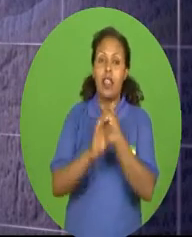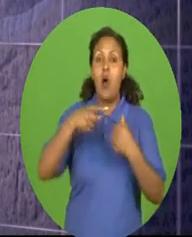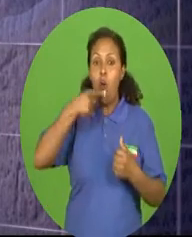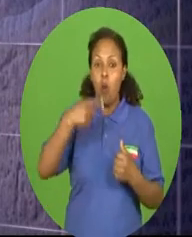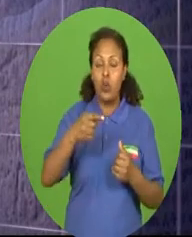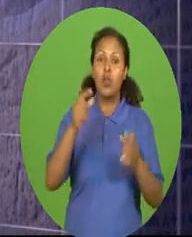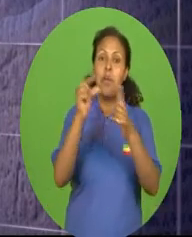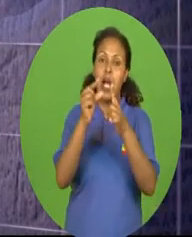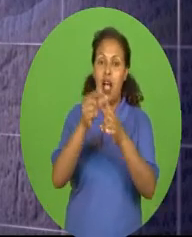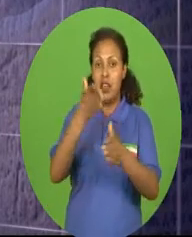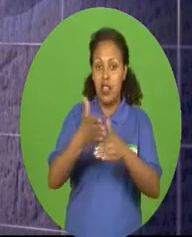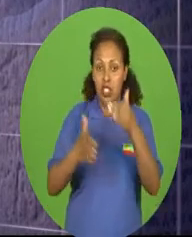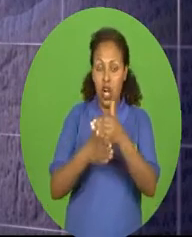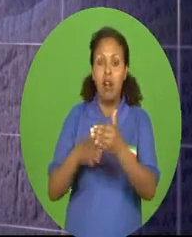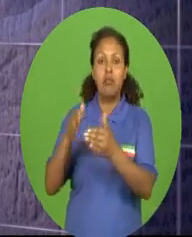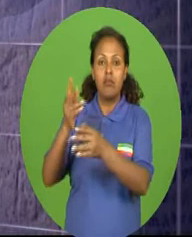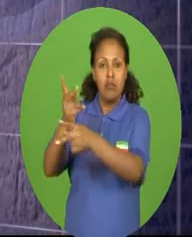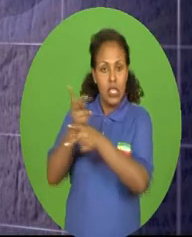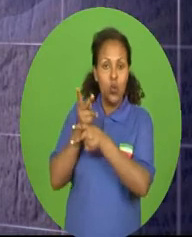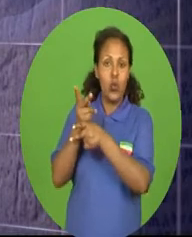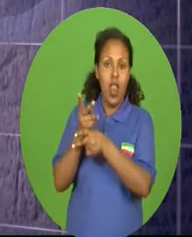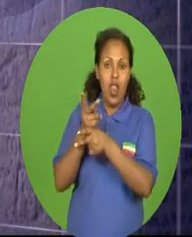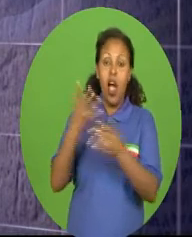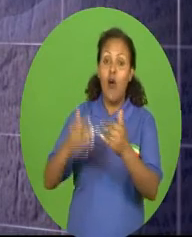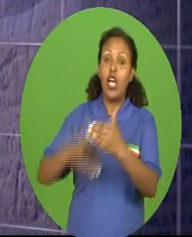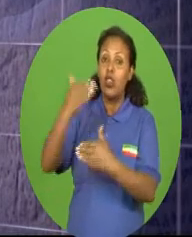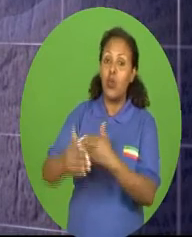ቋንቋ ከነዚህ አገርኛ ቋንቋዎች በቃል